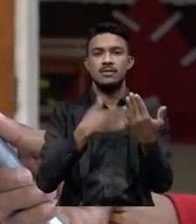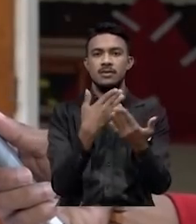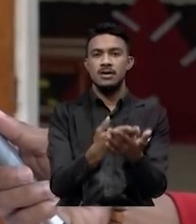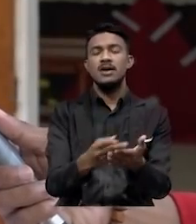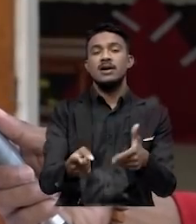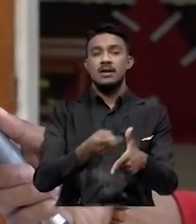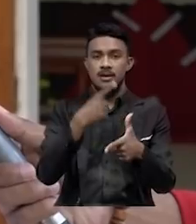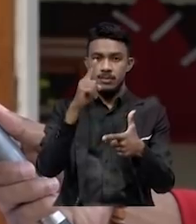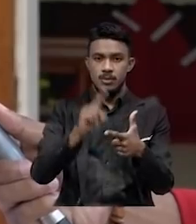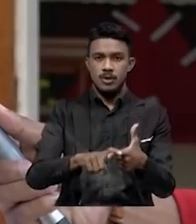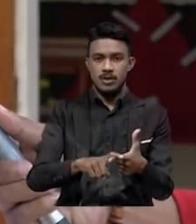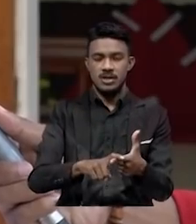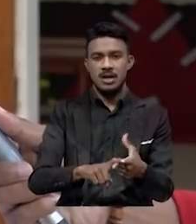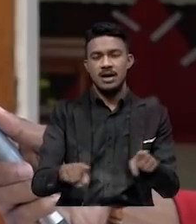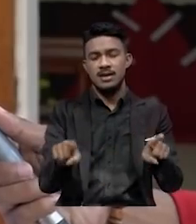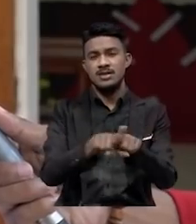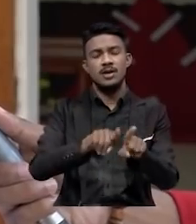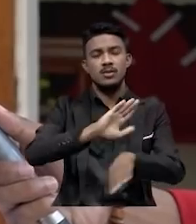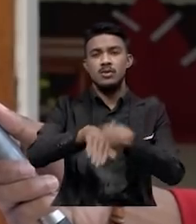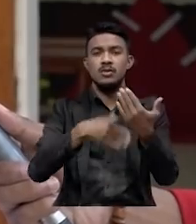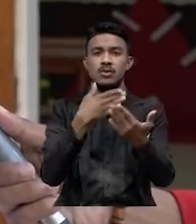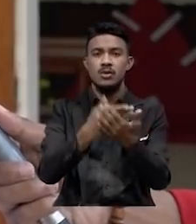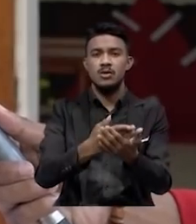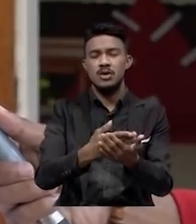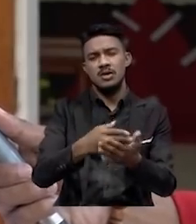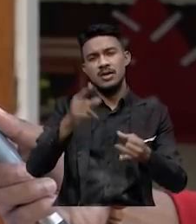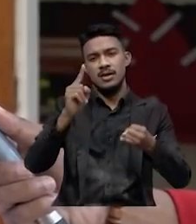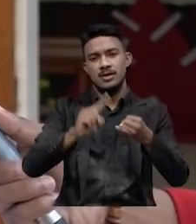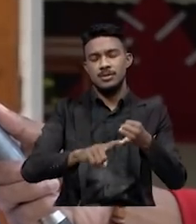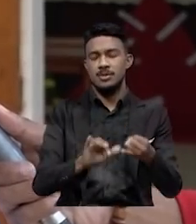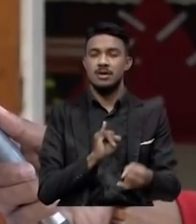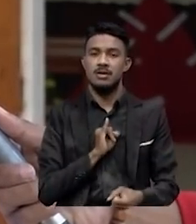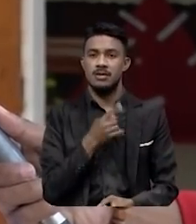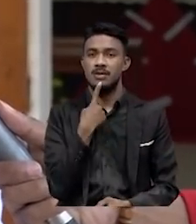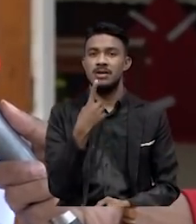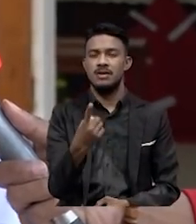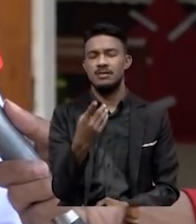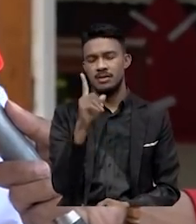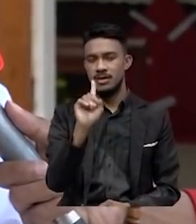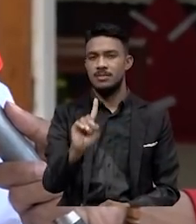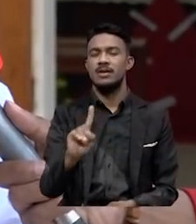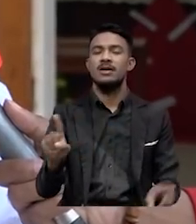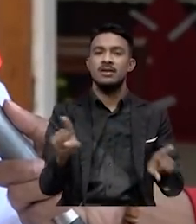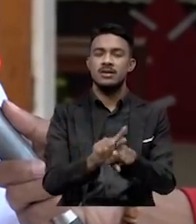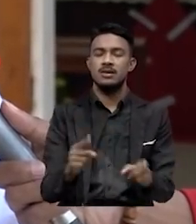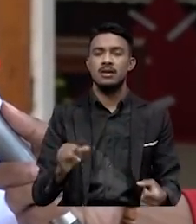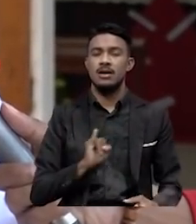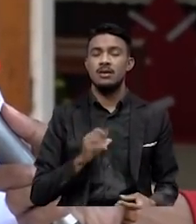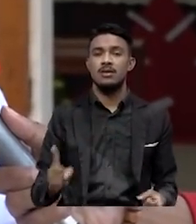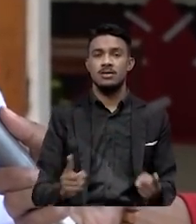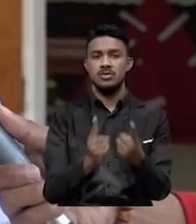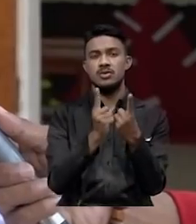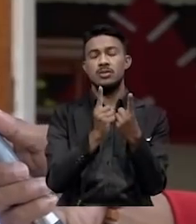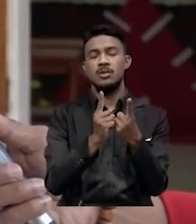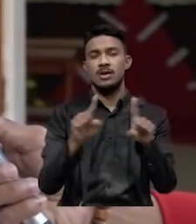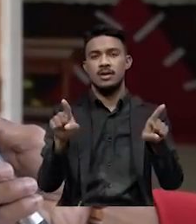depois kah mas ke neho tu depois lalu ikut mai how the buat tidak nama konsola how mak dan ini how konsola